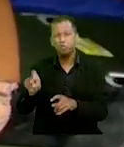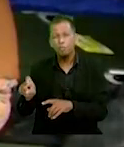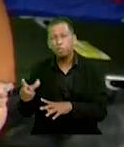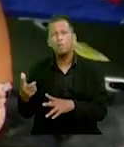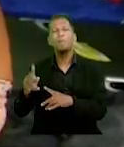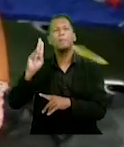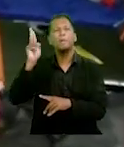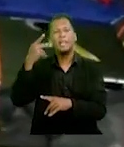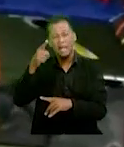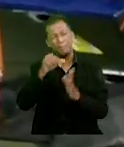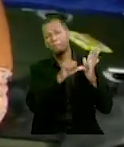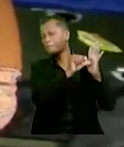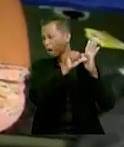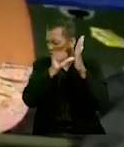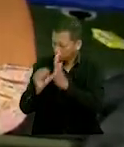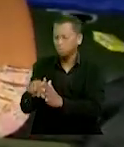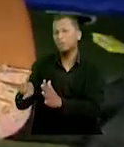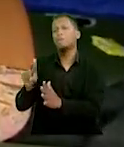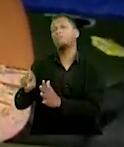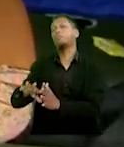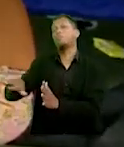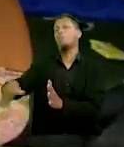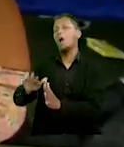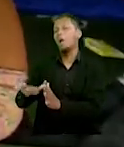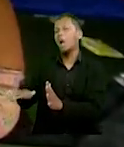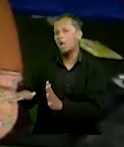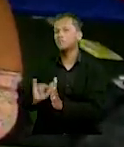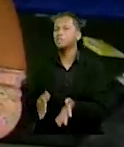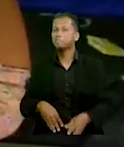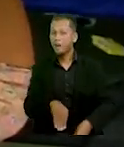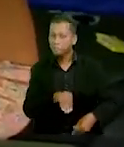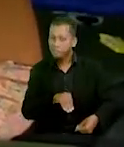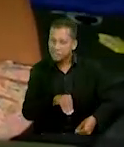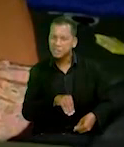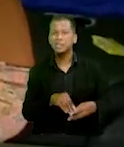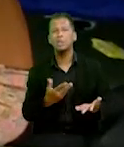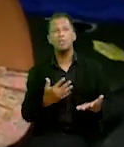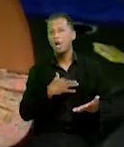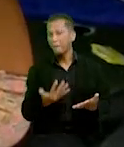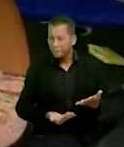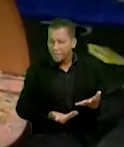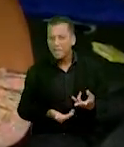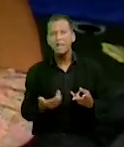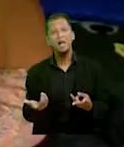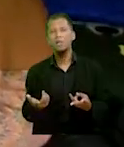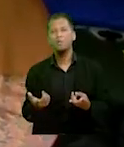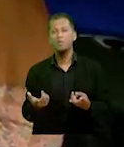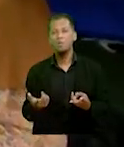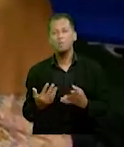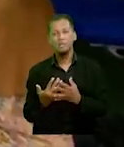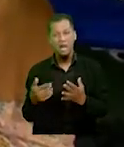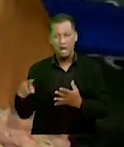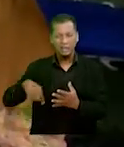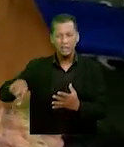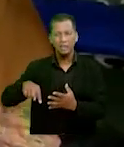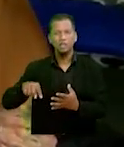khususnya dalam pemenuhan kebutuhan untuk anak-anak kecil seperti pampers, kebutuhan bahan pokok lainnya, untuk terus memastikan bahwa keadaan warga ini tetap